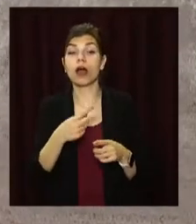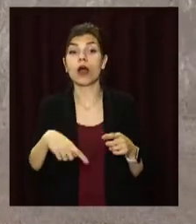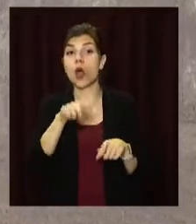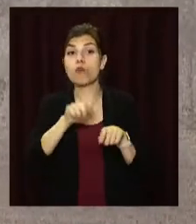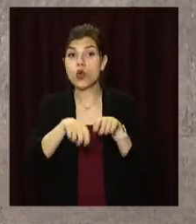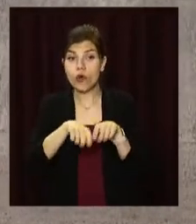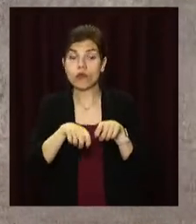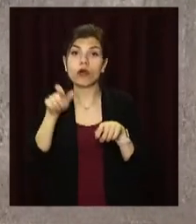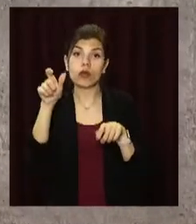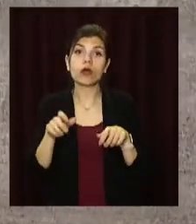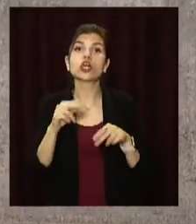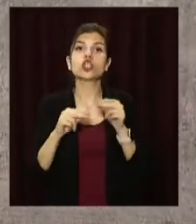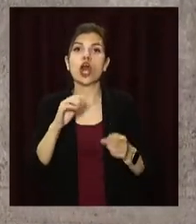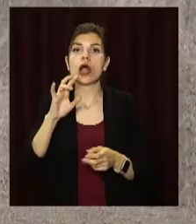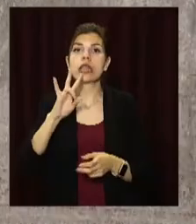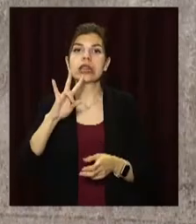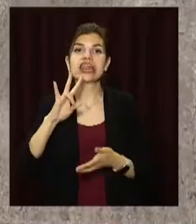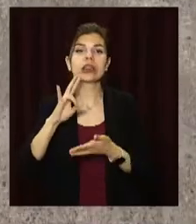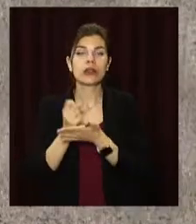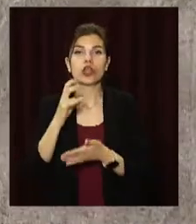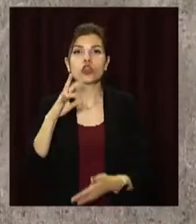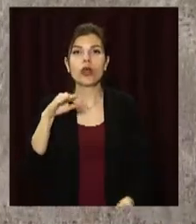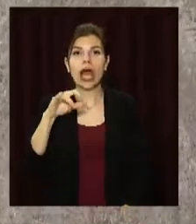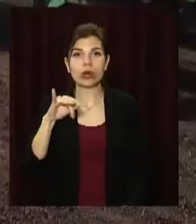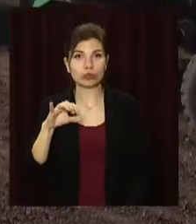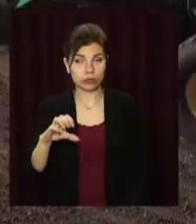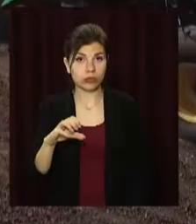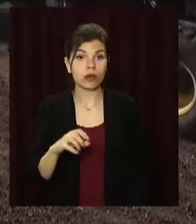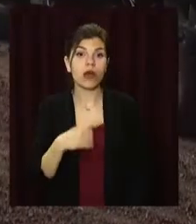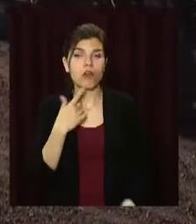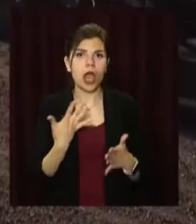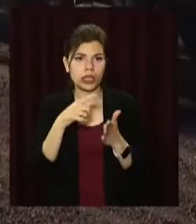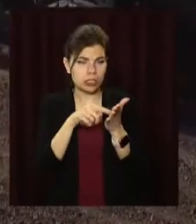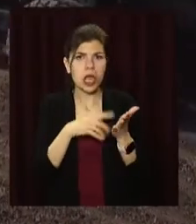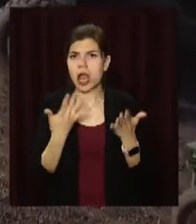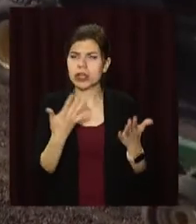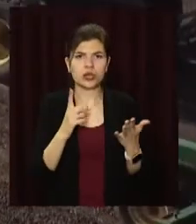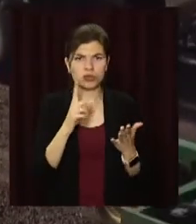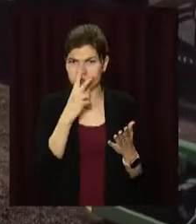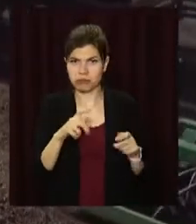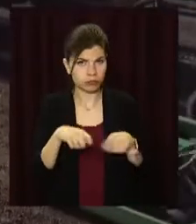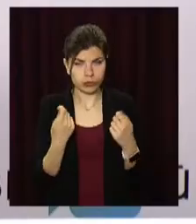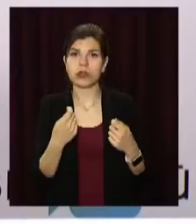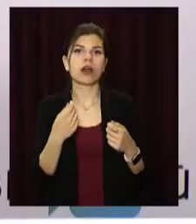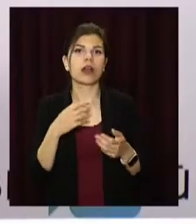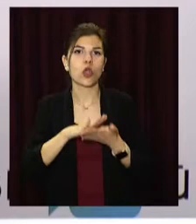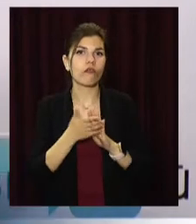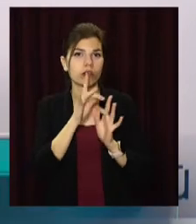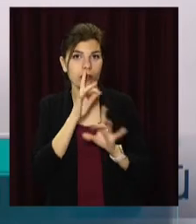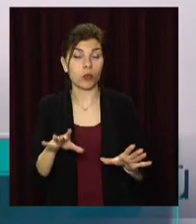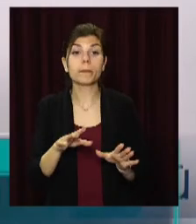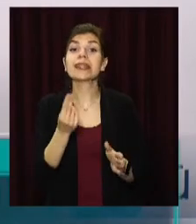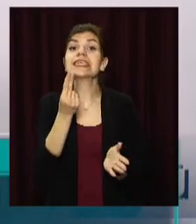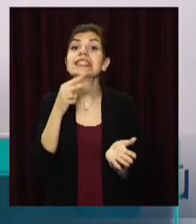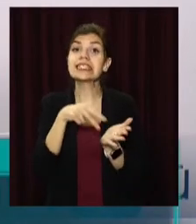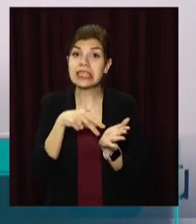перевірка покупця нотаріусом. Якщо він виявить невідповідність вимогам, то угоду не укладуть. Ціна